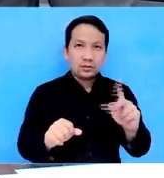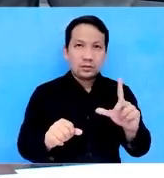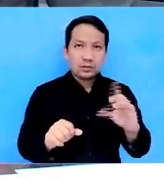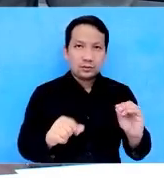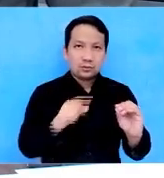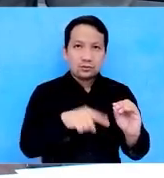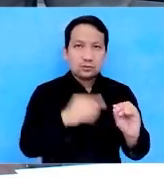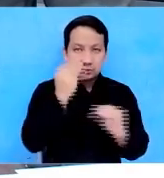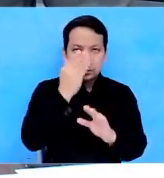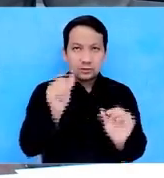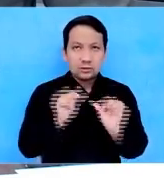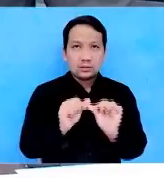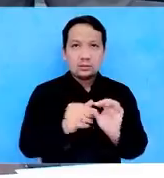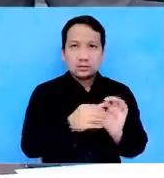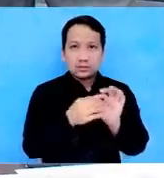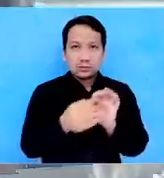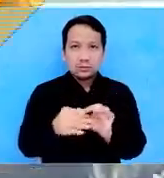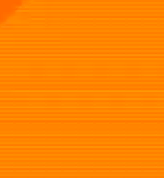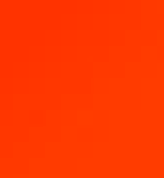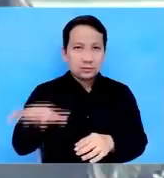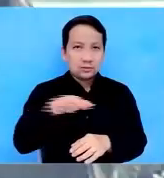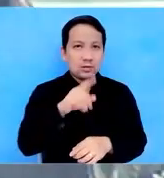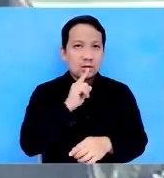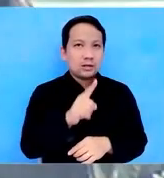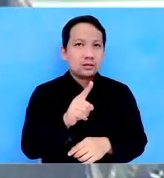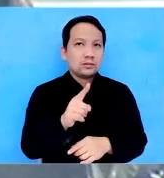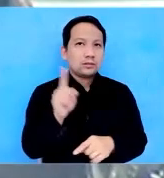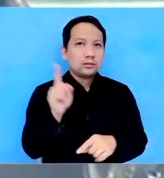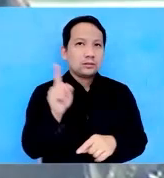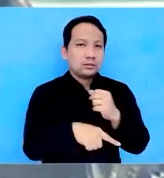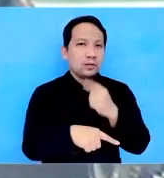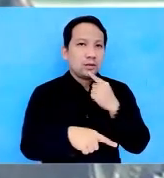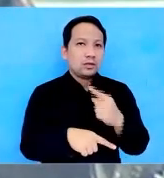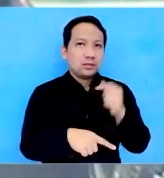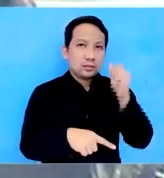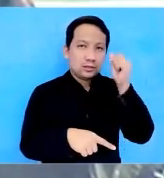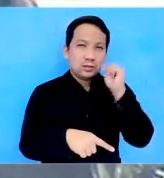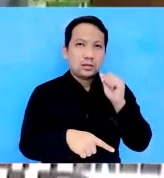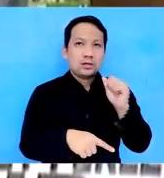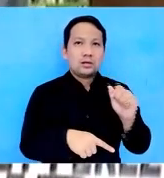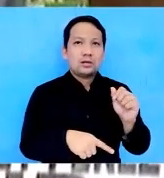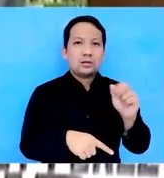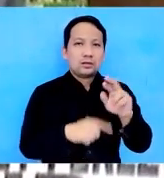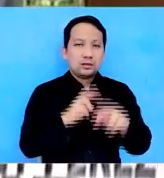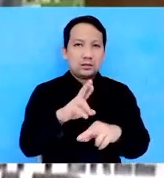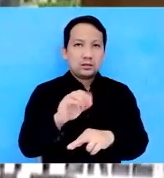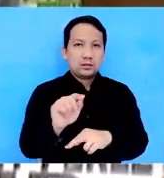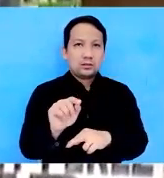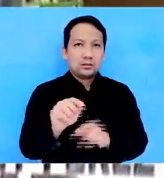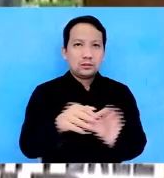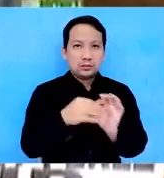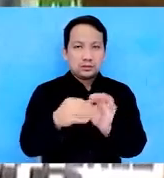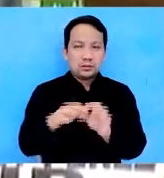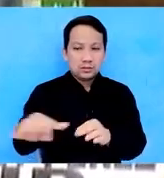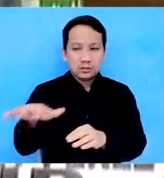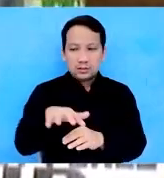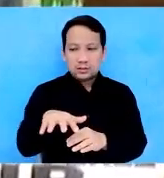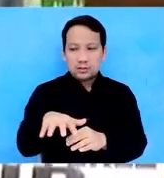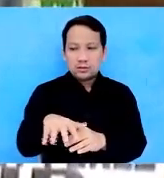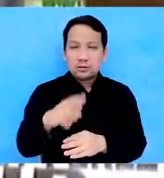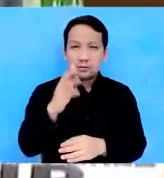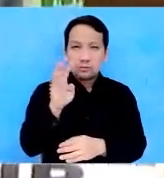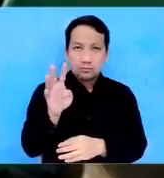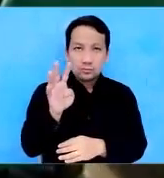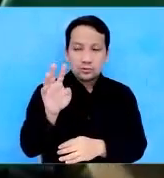alias Kulot noong 2017. Sinintensyahan ng Navotas Regional Trial Court ng reklusyon perpetua o 40